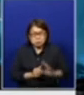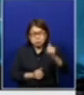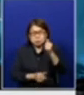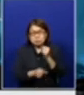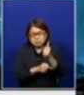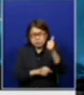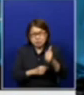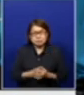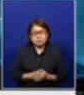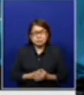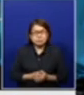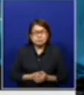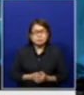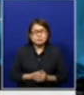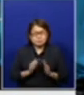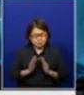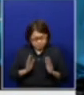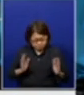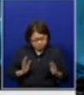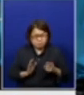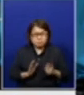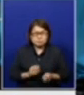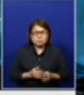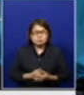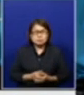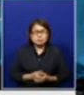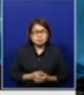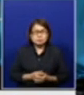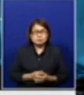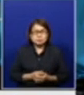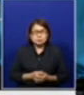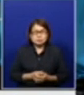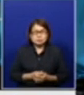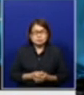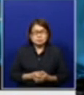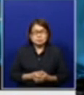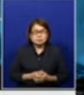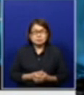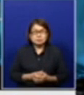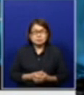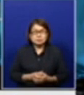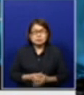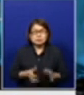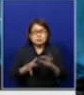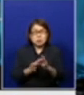อย่างยิ่งนะครับขอกราบขอบพระคุณจากใจจริงครับในพ.ร.ก. 3 ฉบับ